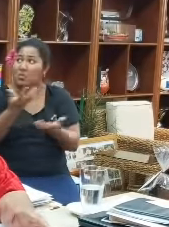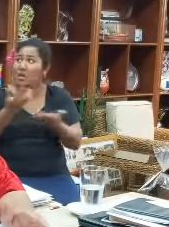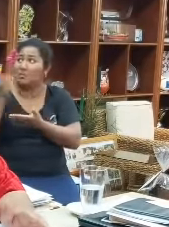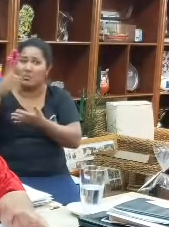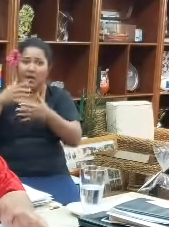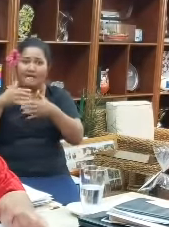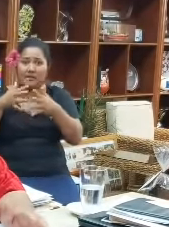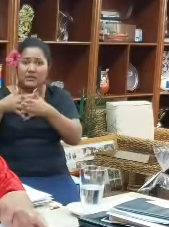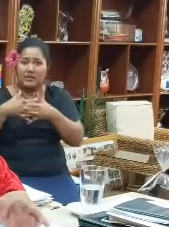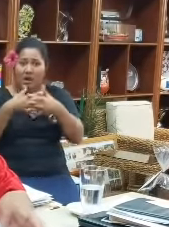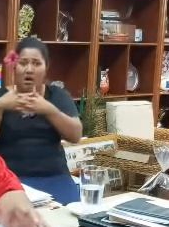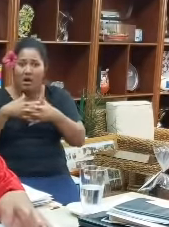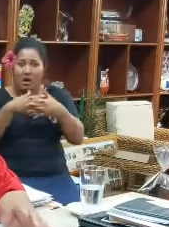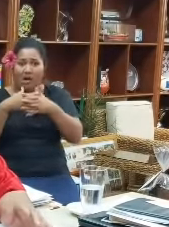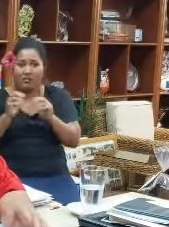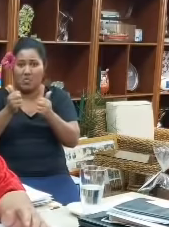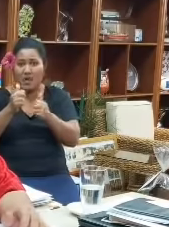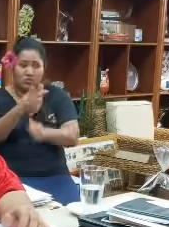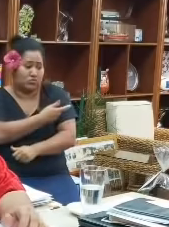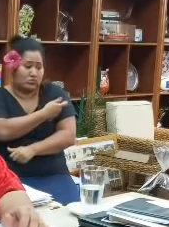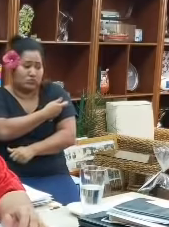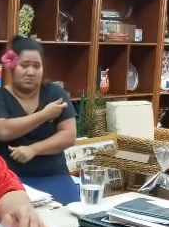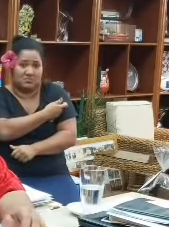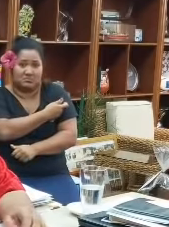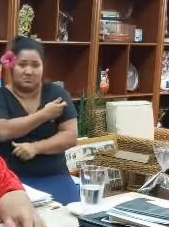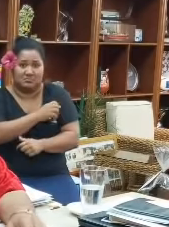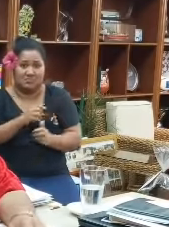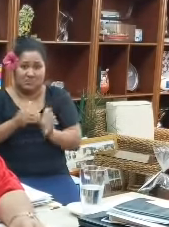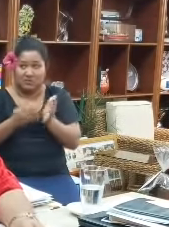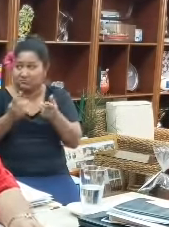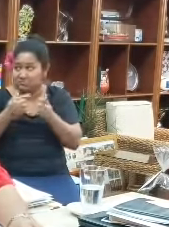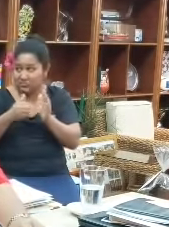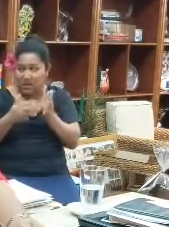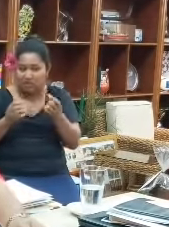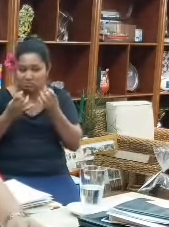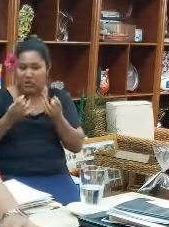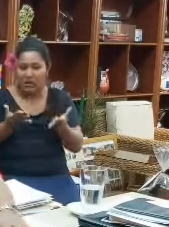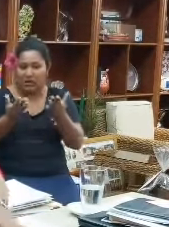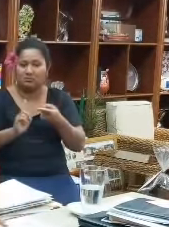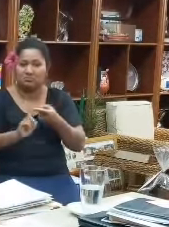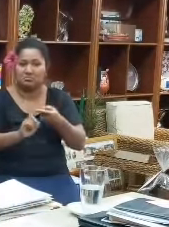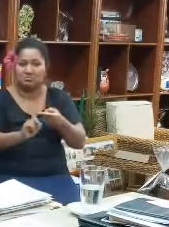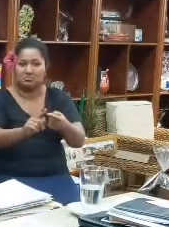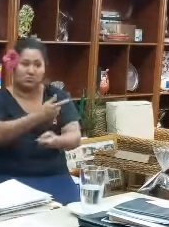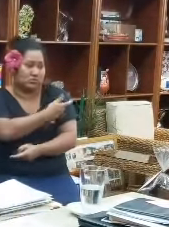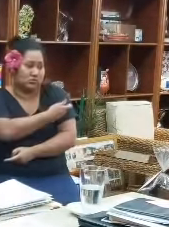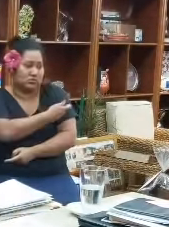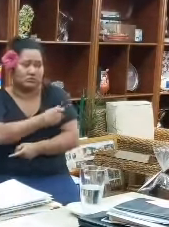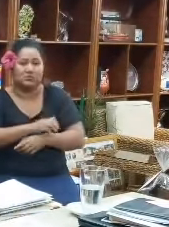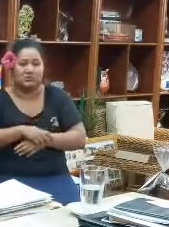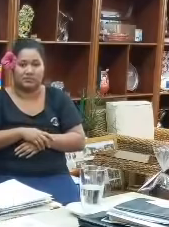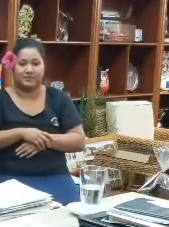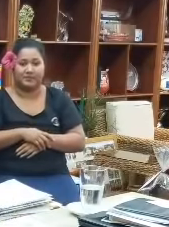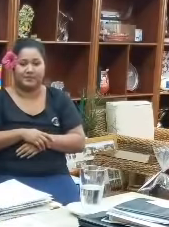E la to tuia ua ua whanga solo. Ia, ane voi ua